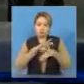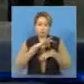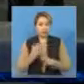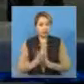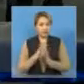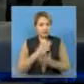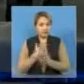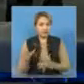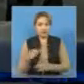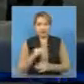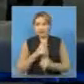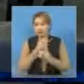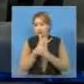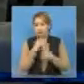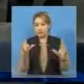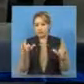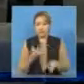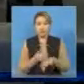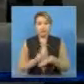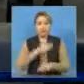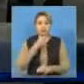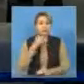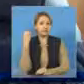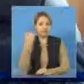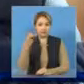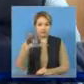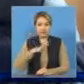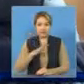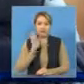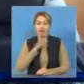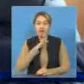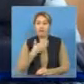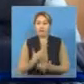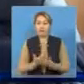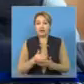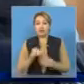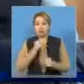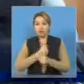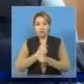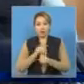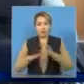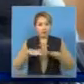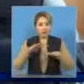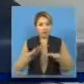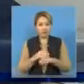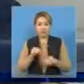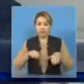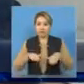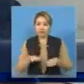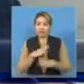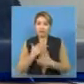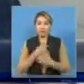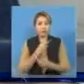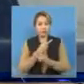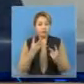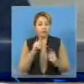жасап, бәрімізді таңғалдырды. Өте әсерлі болды. Әйел заты араласпаған сала, ол қолын алмаған іс кем деген.